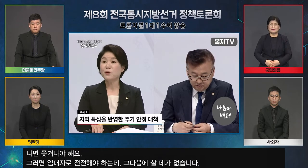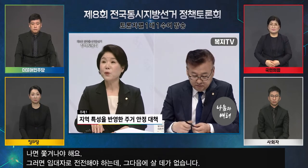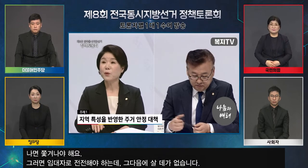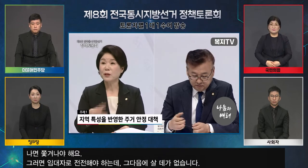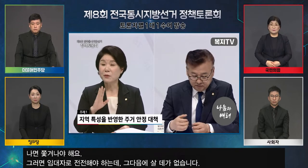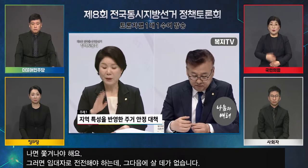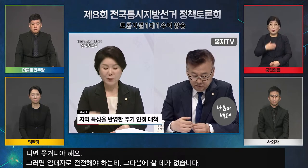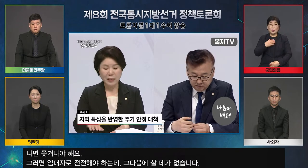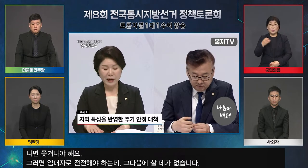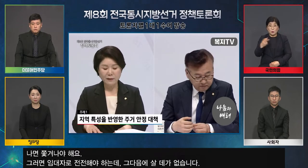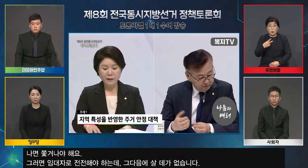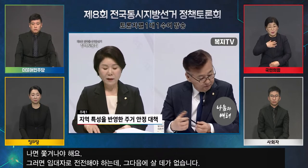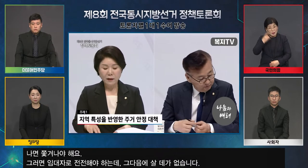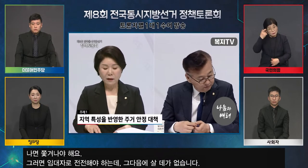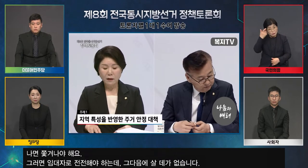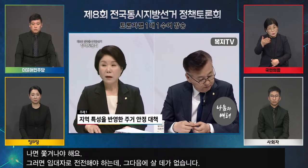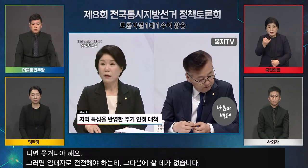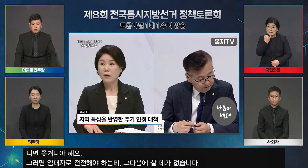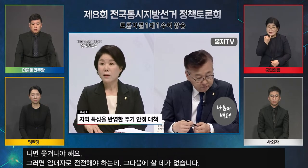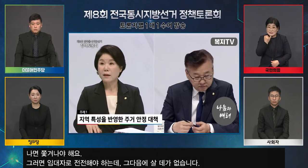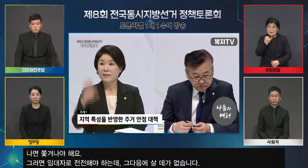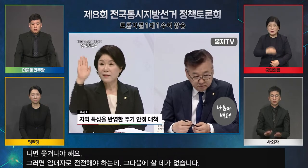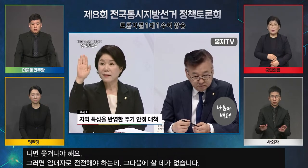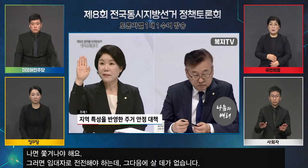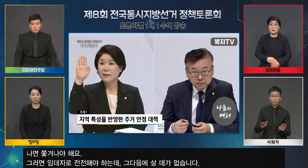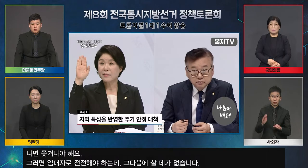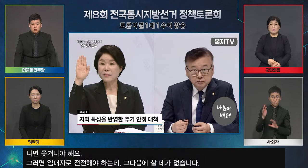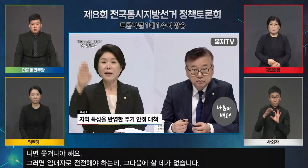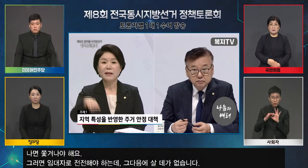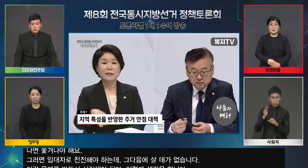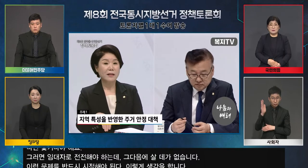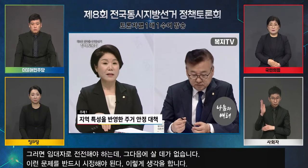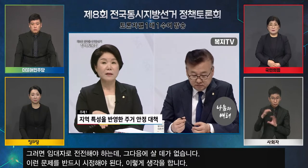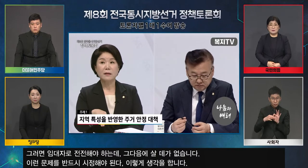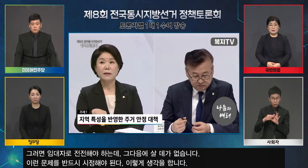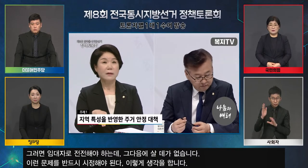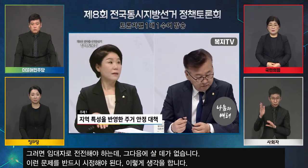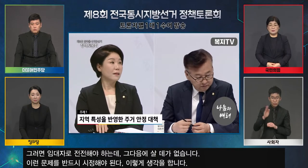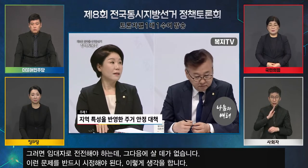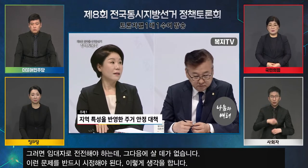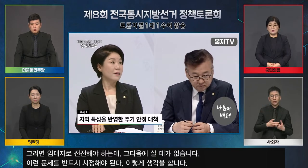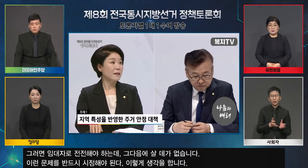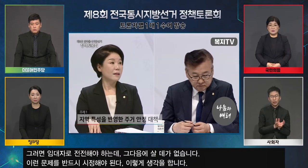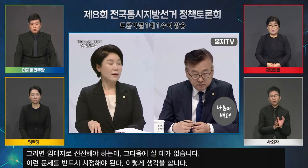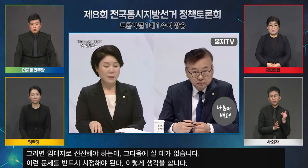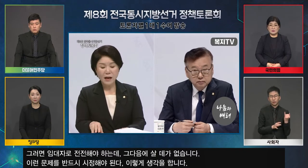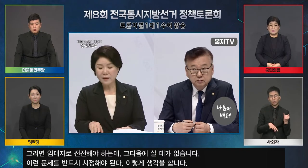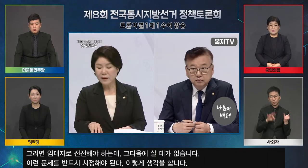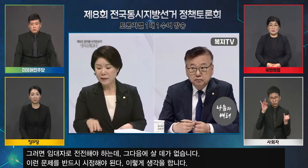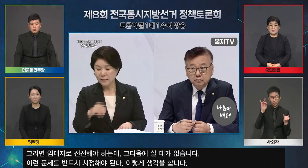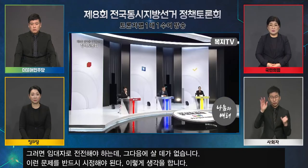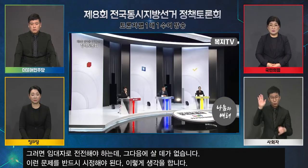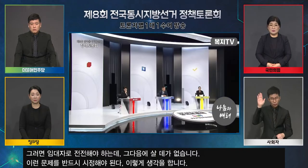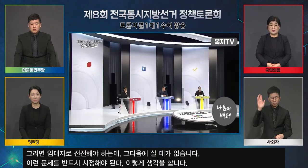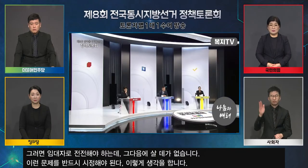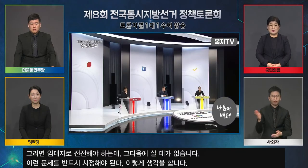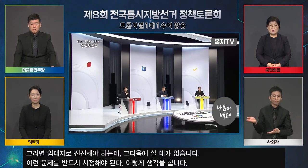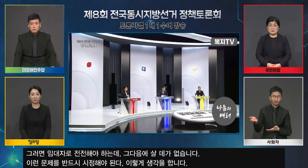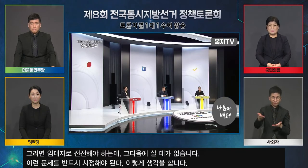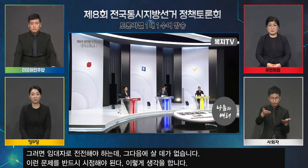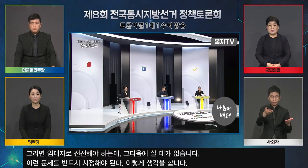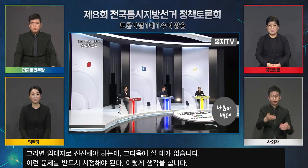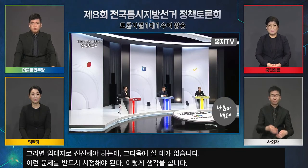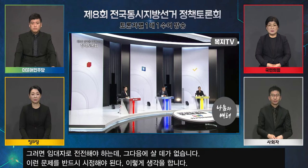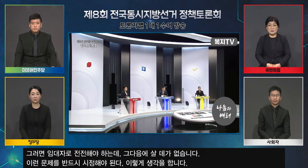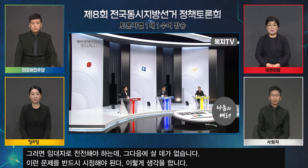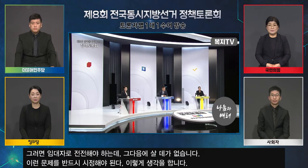제가 또 여쭤봐도 될까요? 조은희 의원 발언 계속 하시겠습니까? 정의당 장혜영 정책위원장께서 먼저 손을 드셨기 때문에 먼저